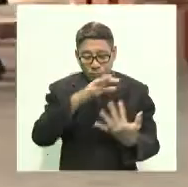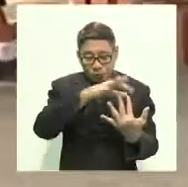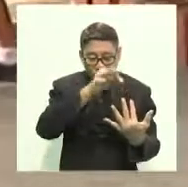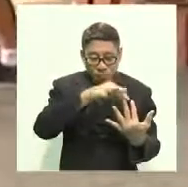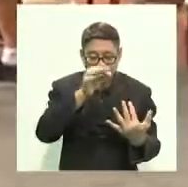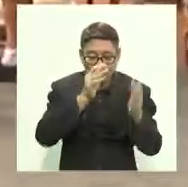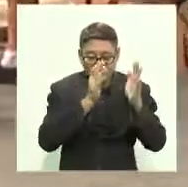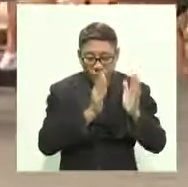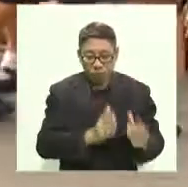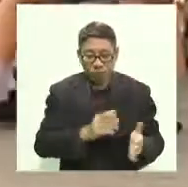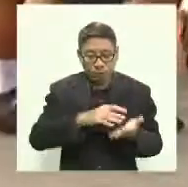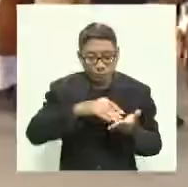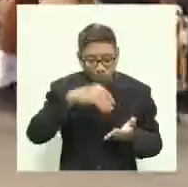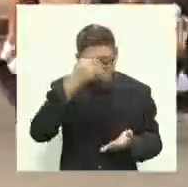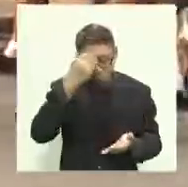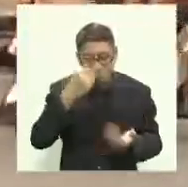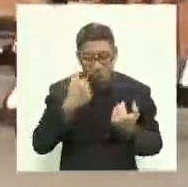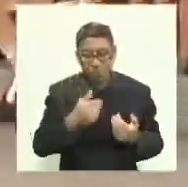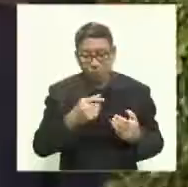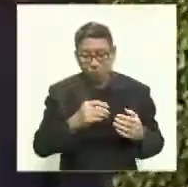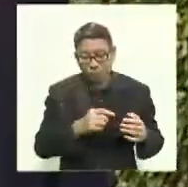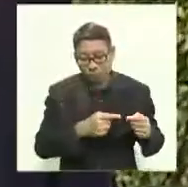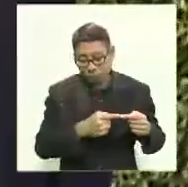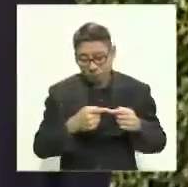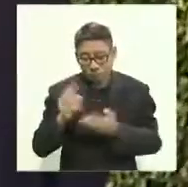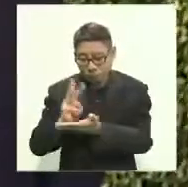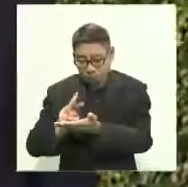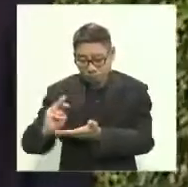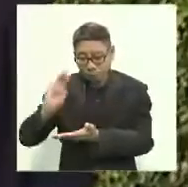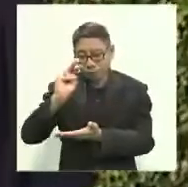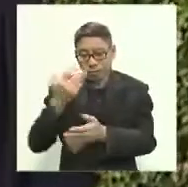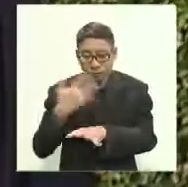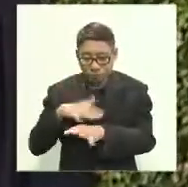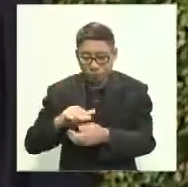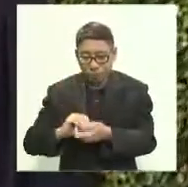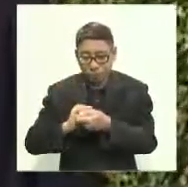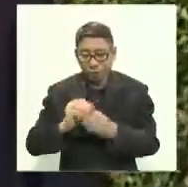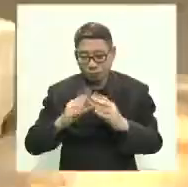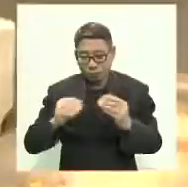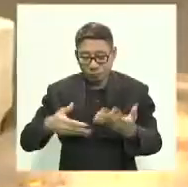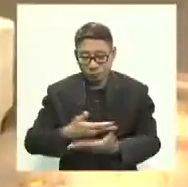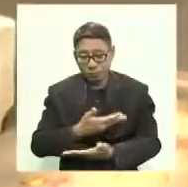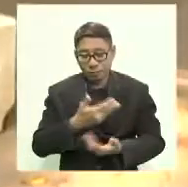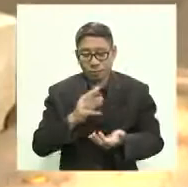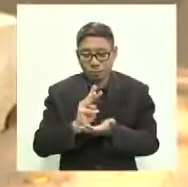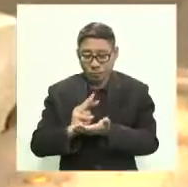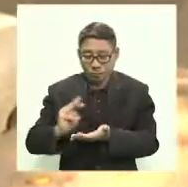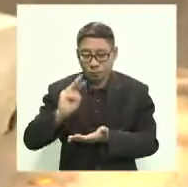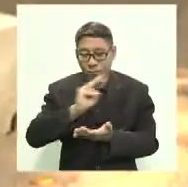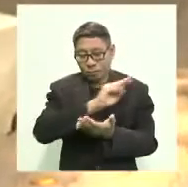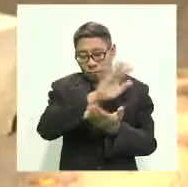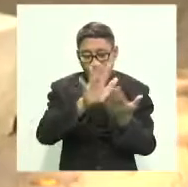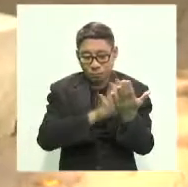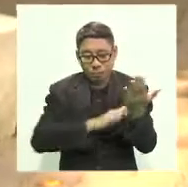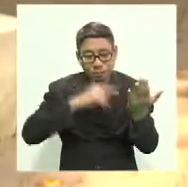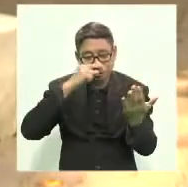ดเลือกบุคคลเข้าศึกษาในสถาบันอุดมศึกษาร่วมกับทางที่ประชุมอธิการบดีแห่งประเทศไทย